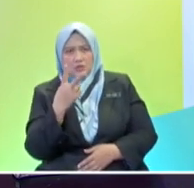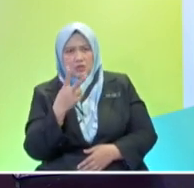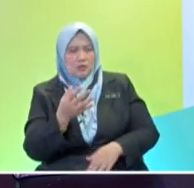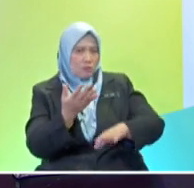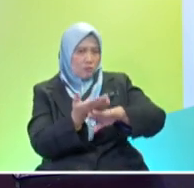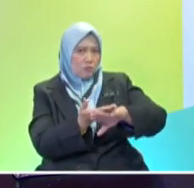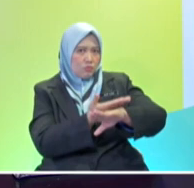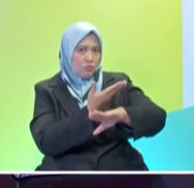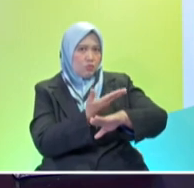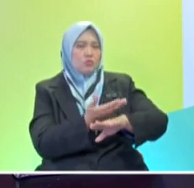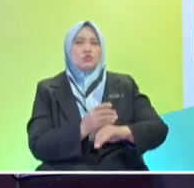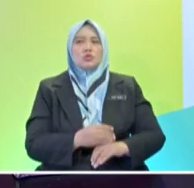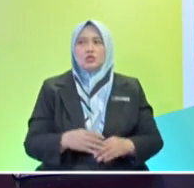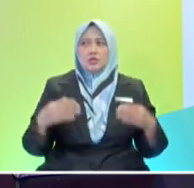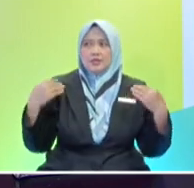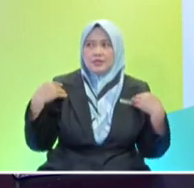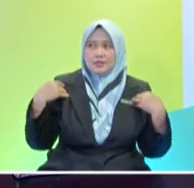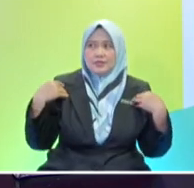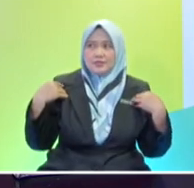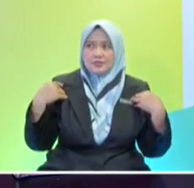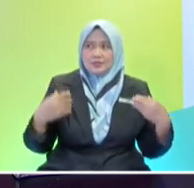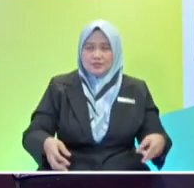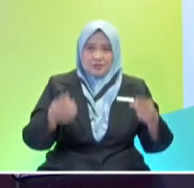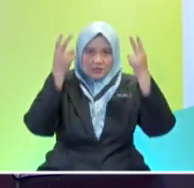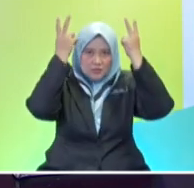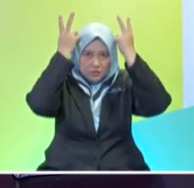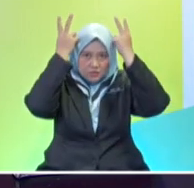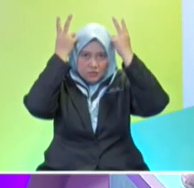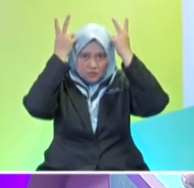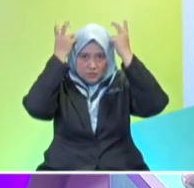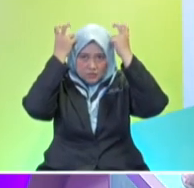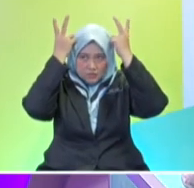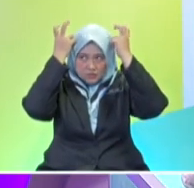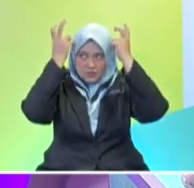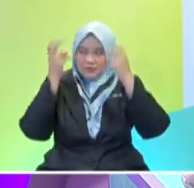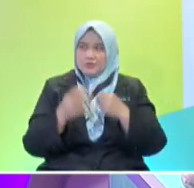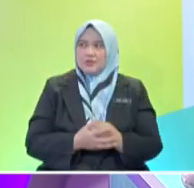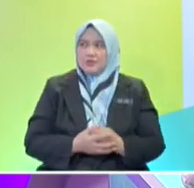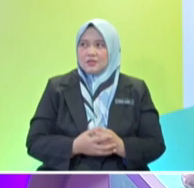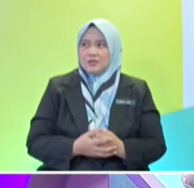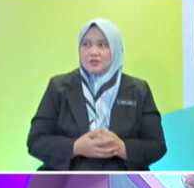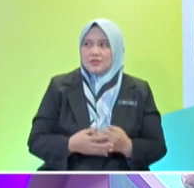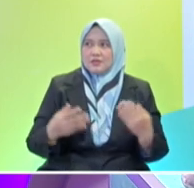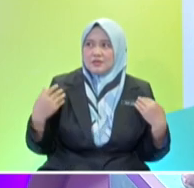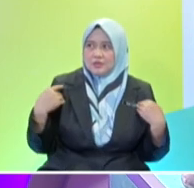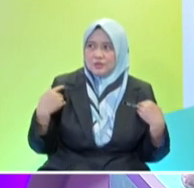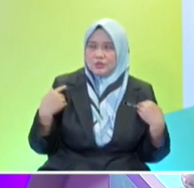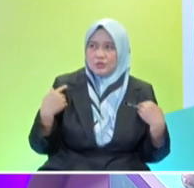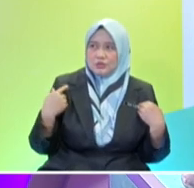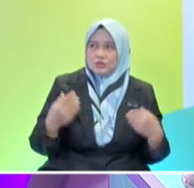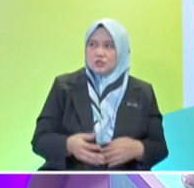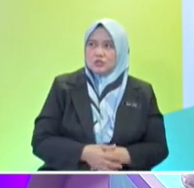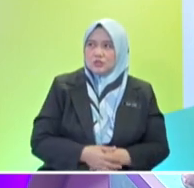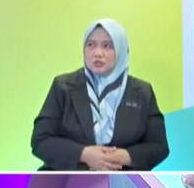ada arnab. Okey. Berkata tentang arnab, sebenarnya ada juga gambar arnab di sini. Kalau